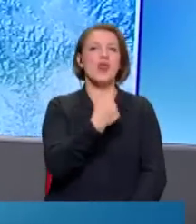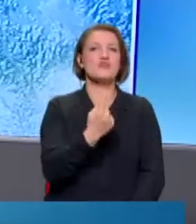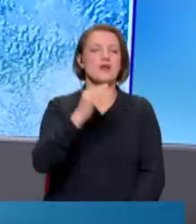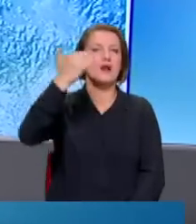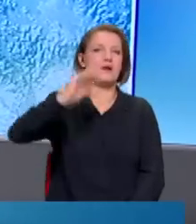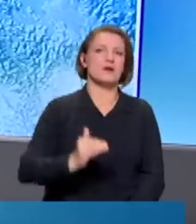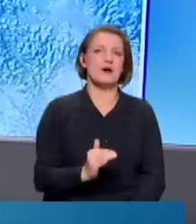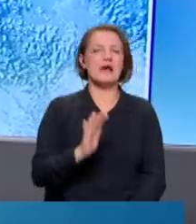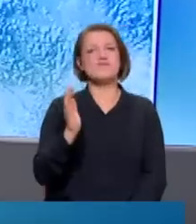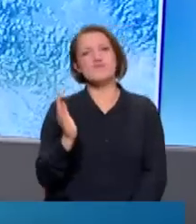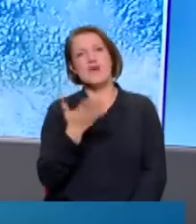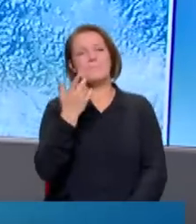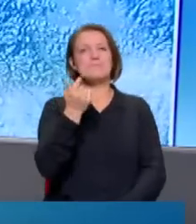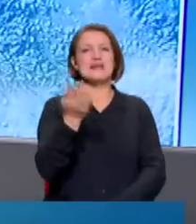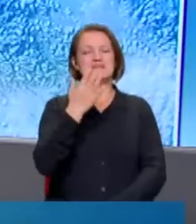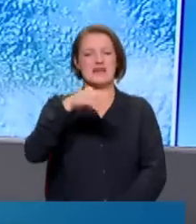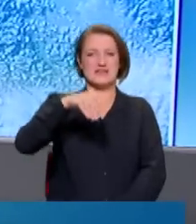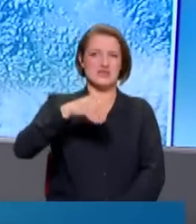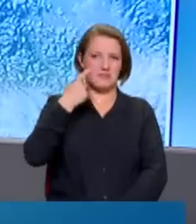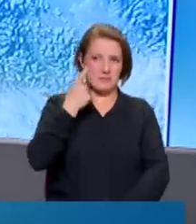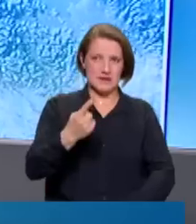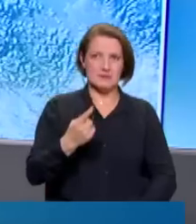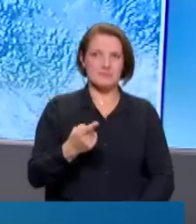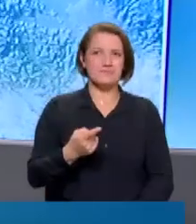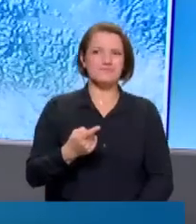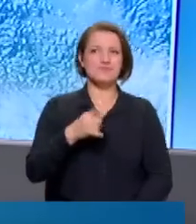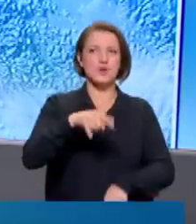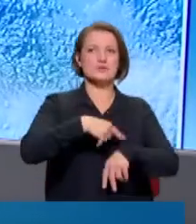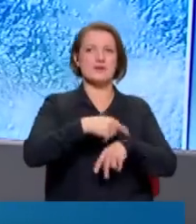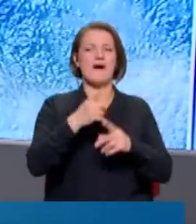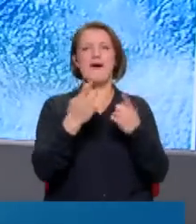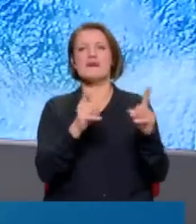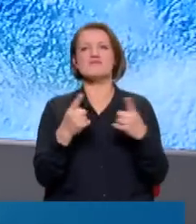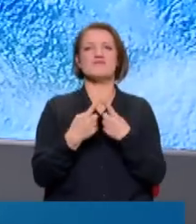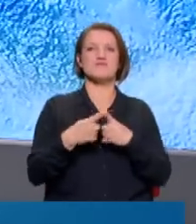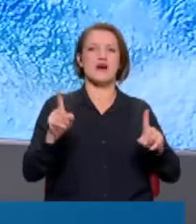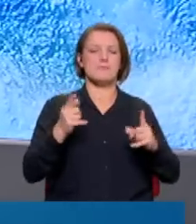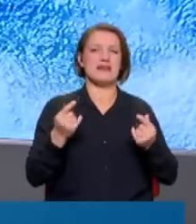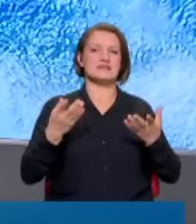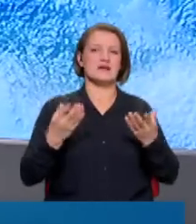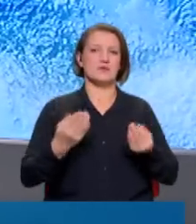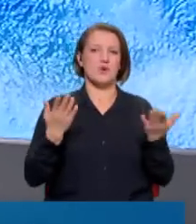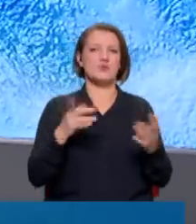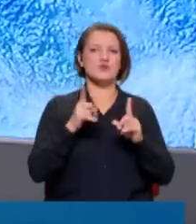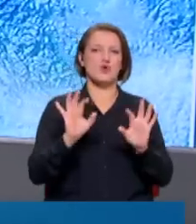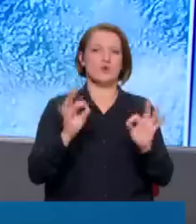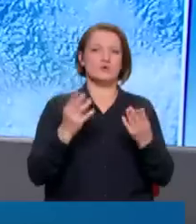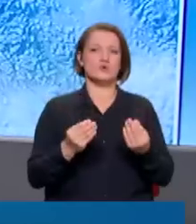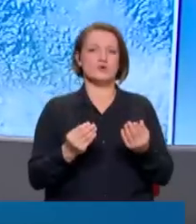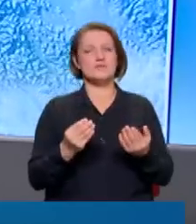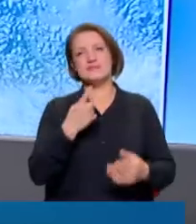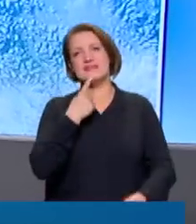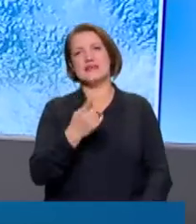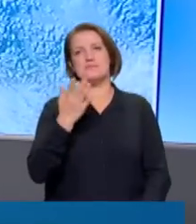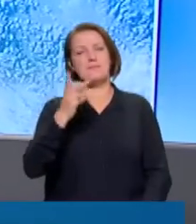görüyorsunuz ya da mesela Biraz daha iç kesimlere doğru gelin o zaman aradaki fark biraz daha yumuşuyor ama onda da şöyle oluyor